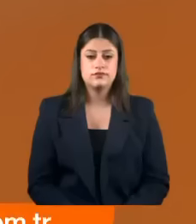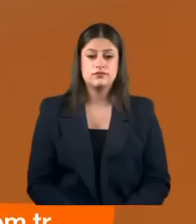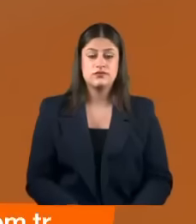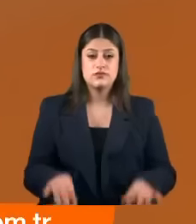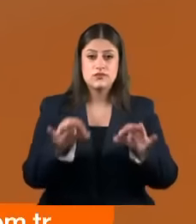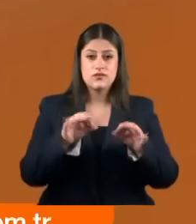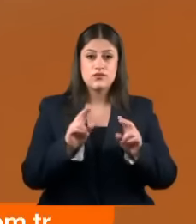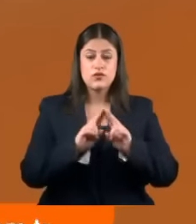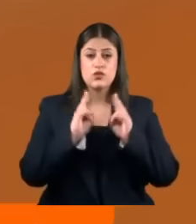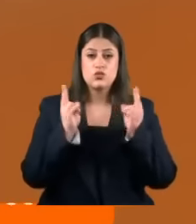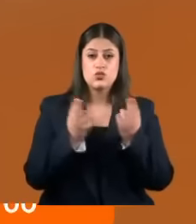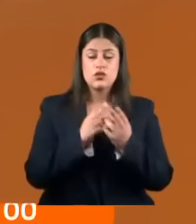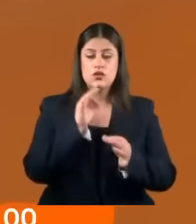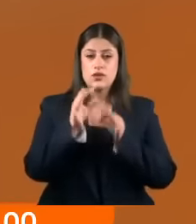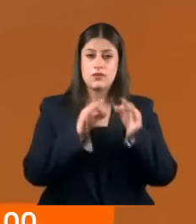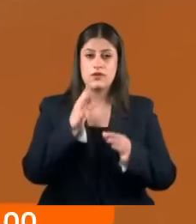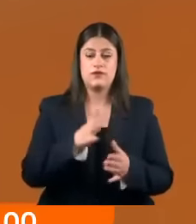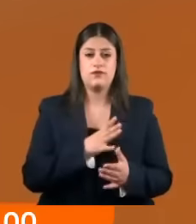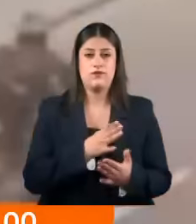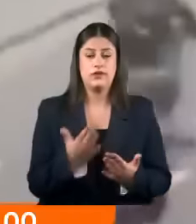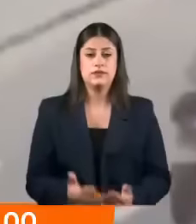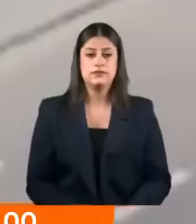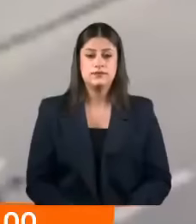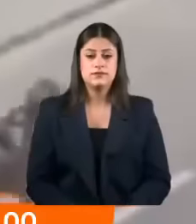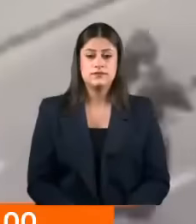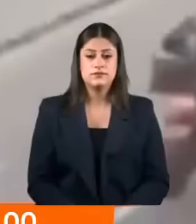Sırada yurttan ve dünyadan haber turu var.